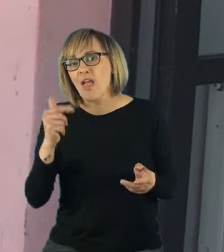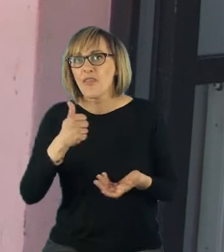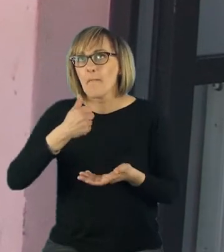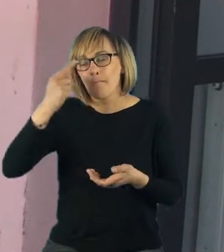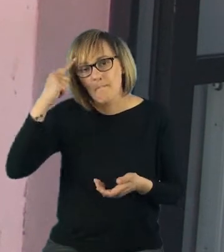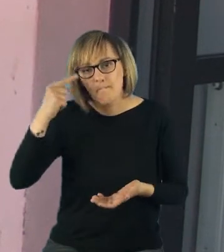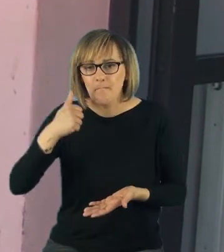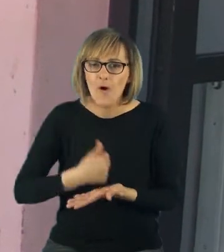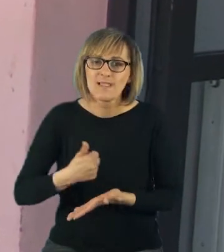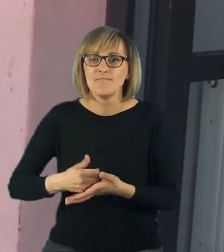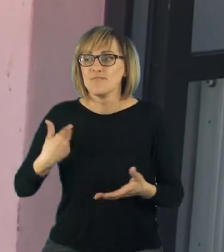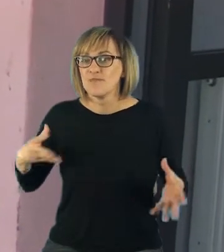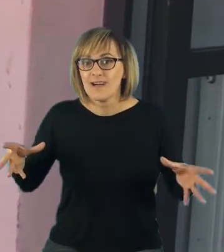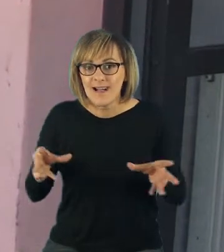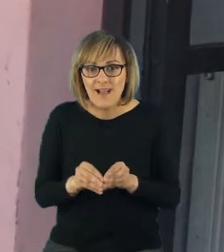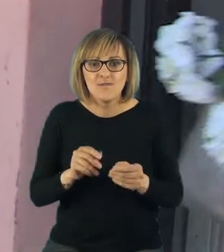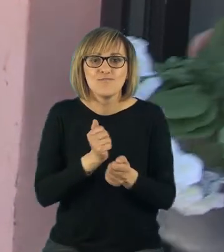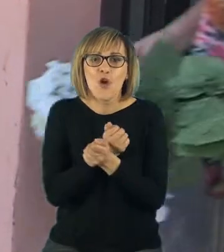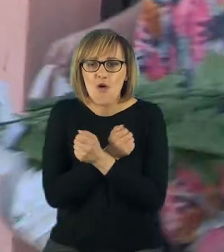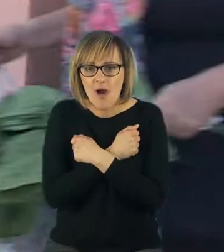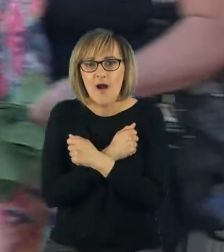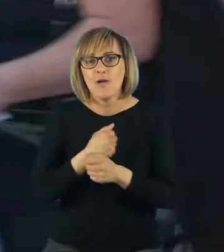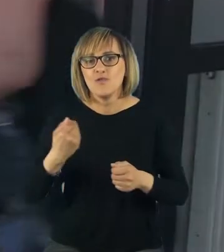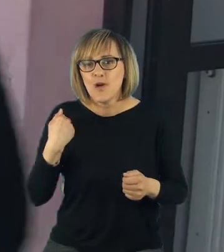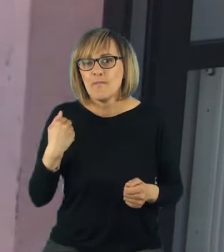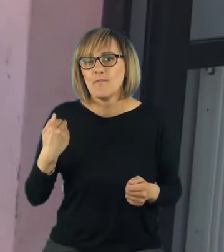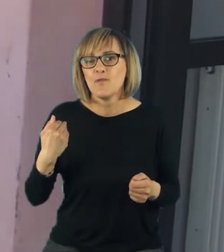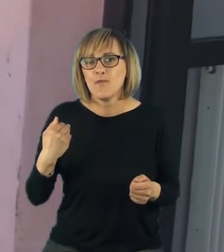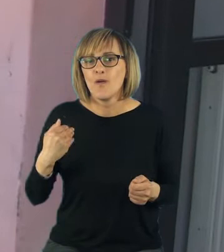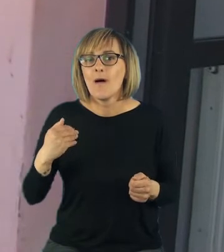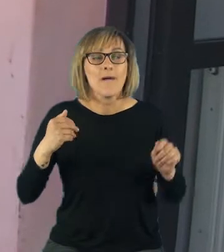postanowienia, żebyśmy byli razem, żebyśmy się kochali, żeby to był taki,